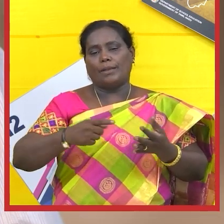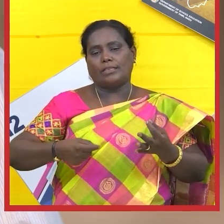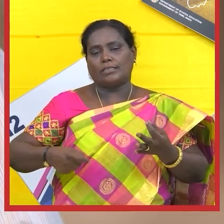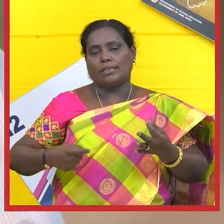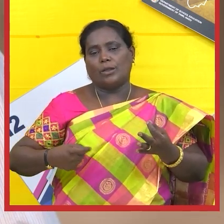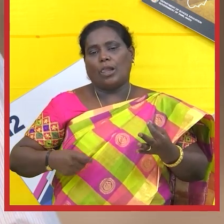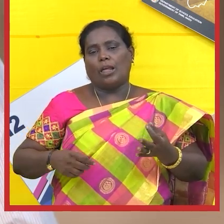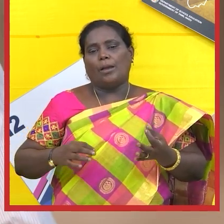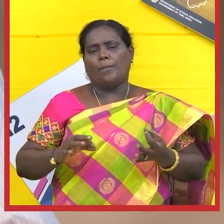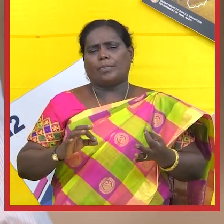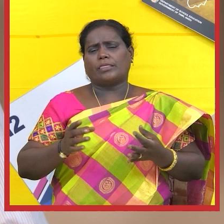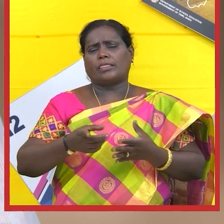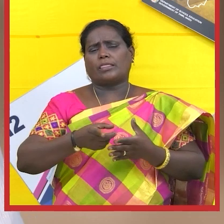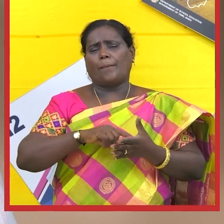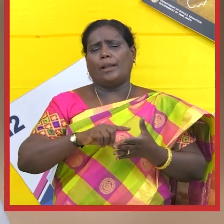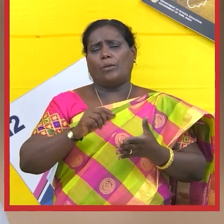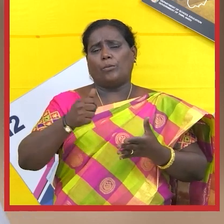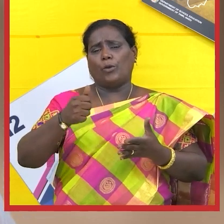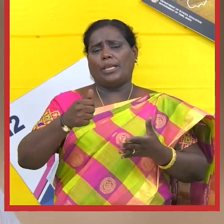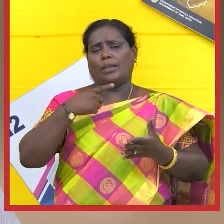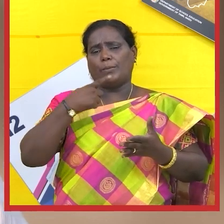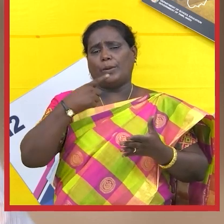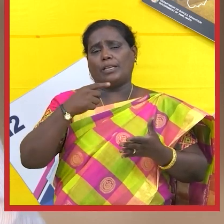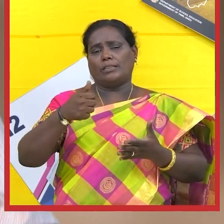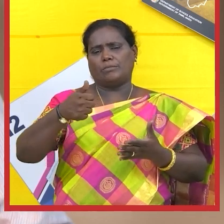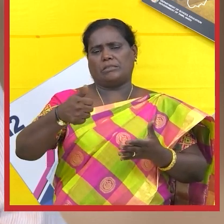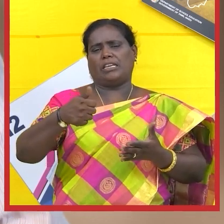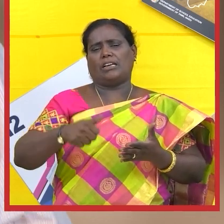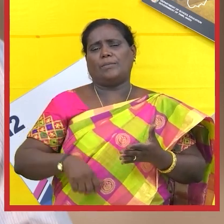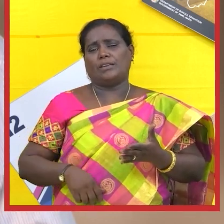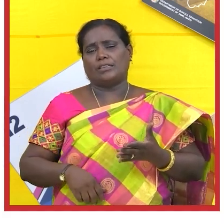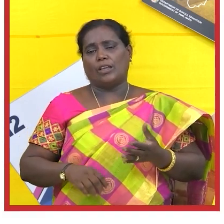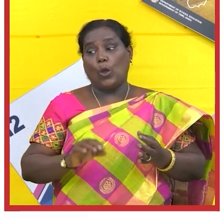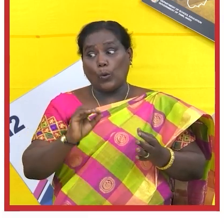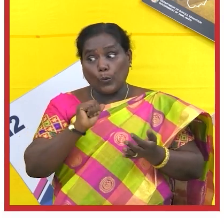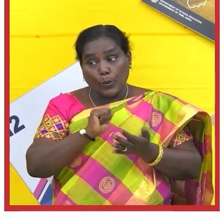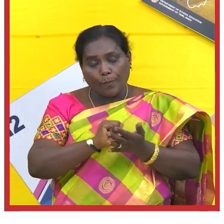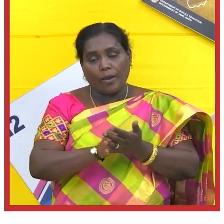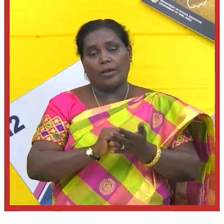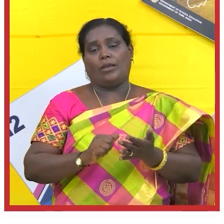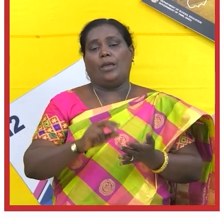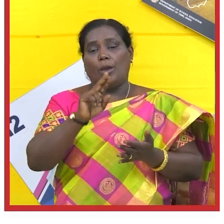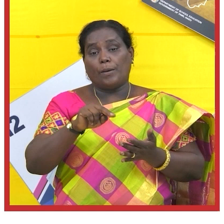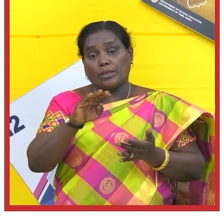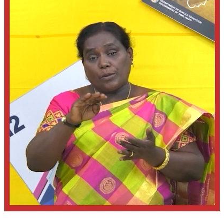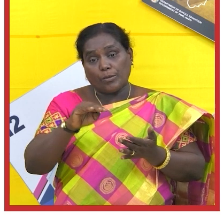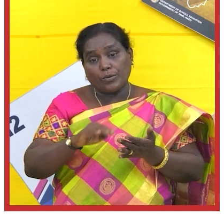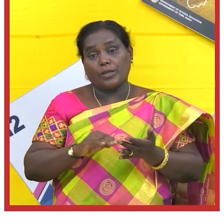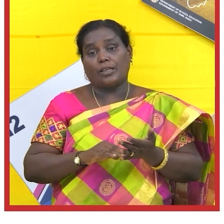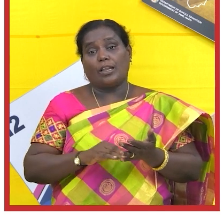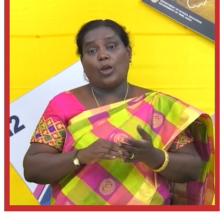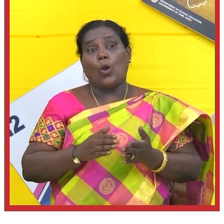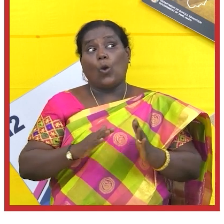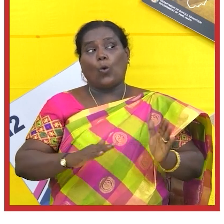தமிழ் மொழிக்கு ஒரு மிகப்பெரிய ஒரு வலுவாக இருந்தன. குறிப்பாக அந்த காலகட்டங்களிலே 19ஆம் நூற்றாண்டுகளிலே